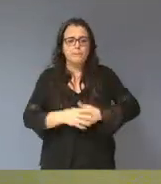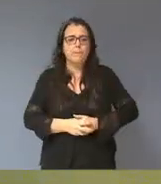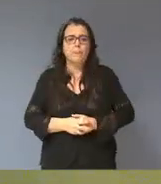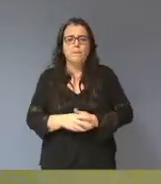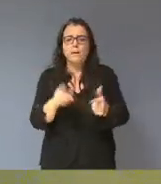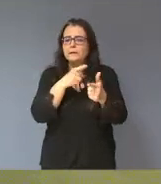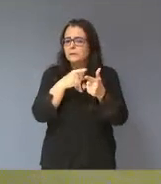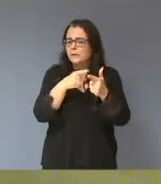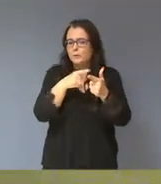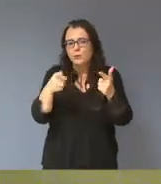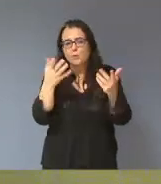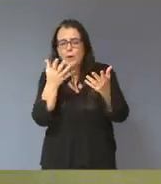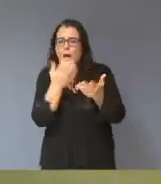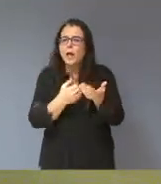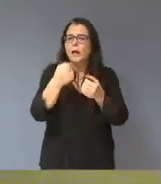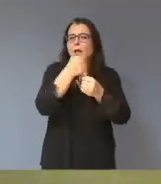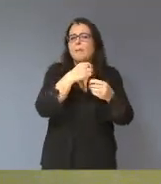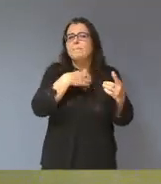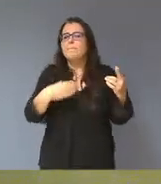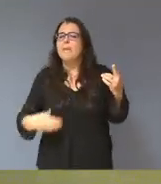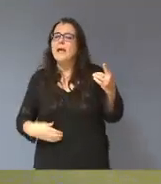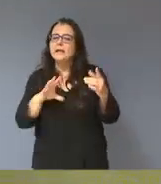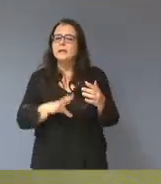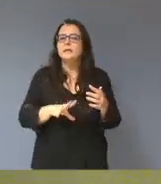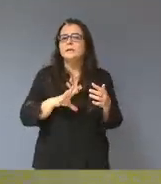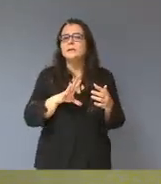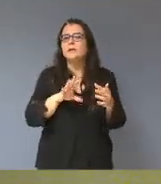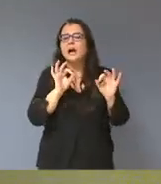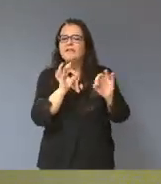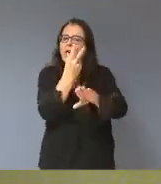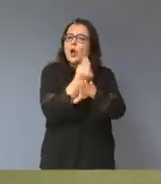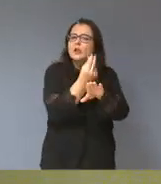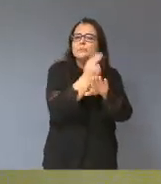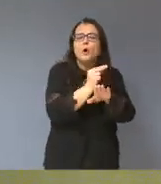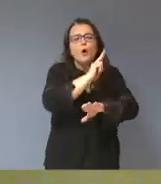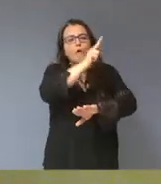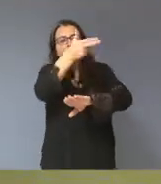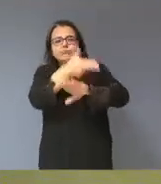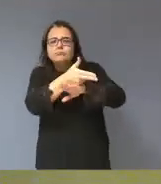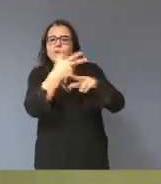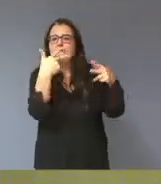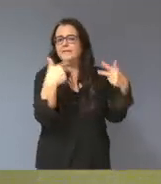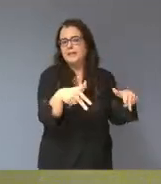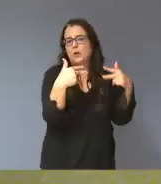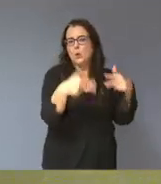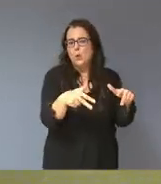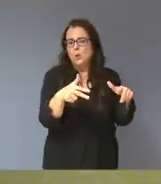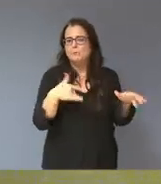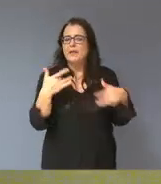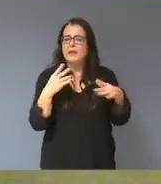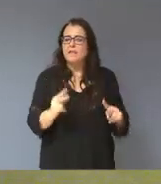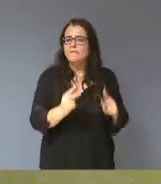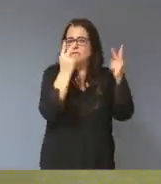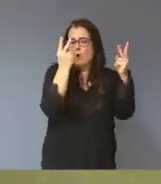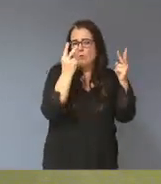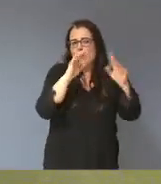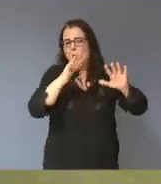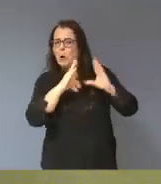créer la participation de la ville à la réalisation de captations vidéo du spectacle vivant et d'en définir les modalités de mise en